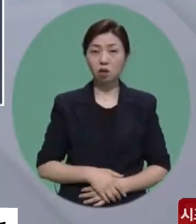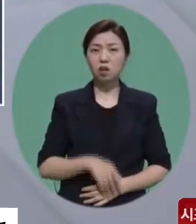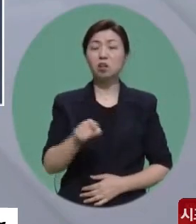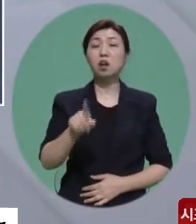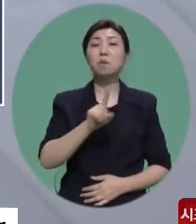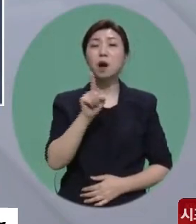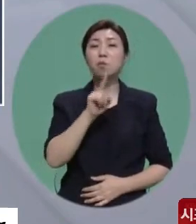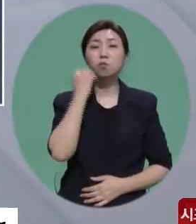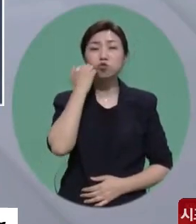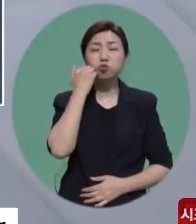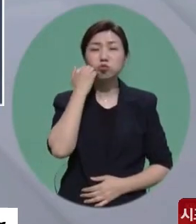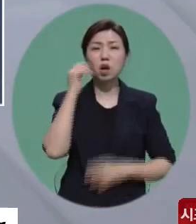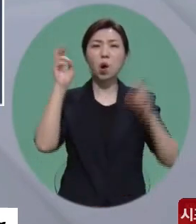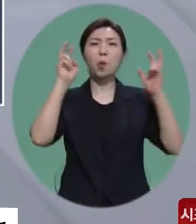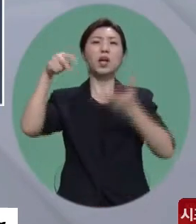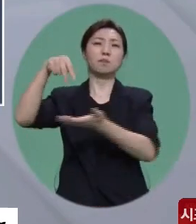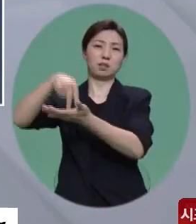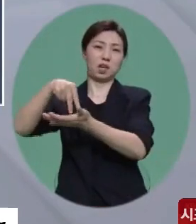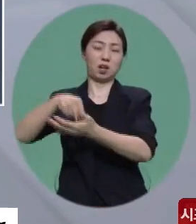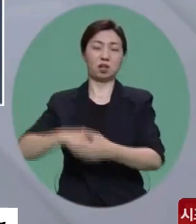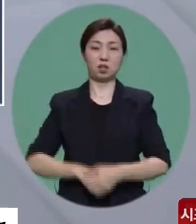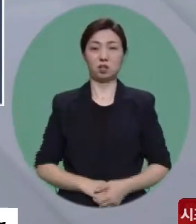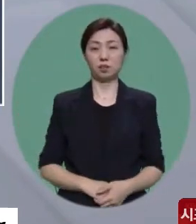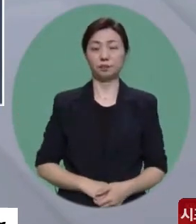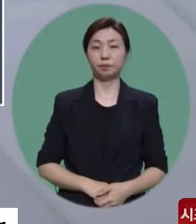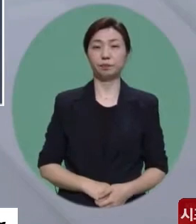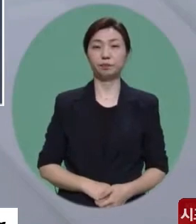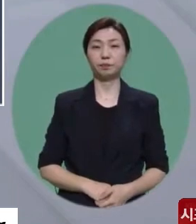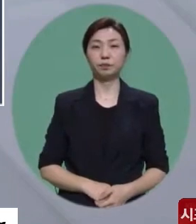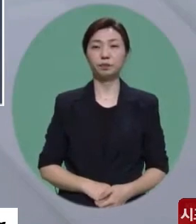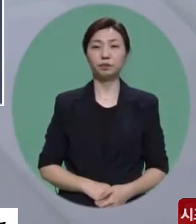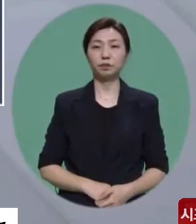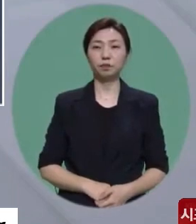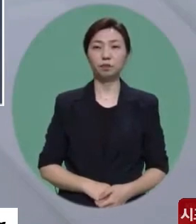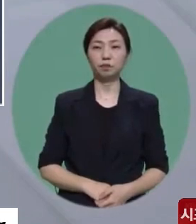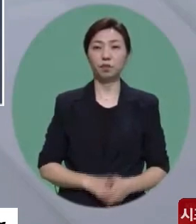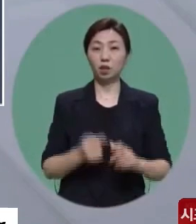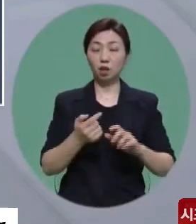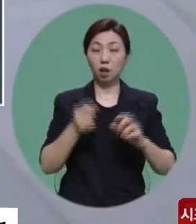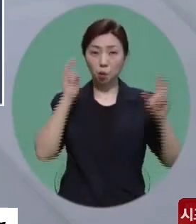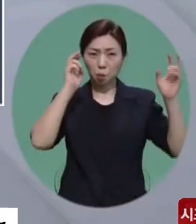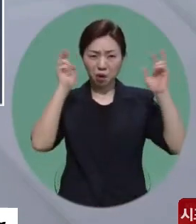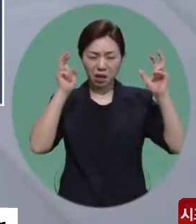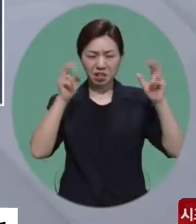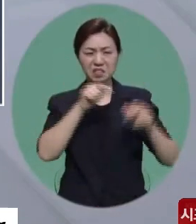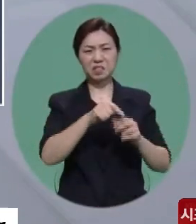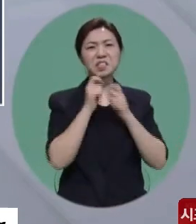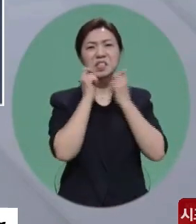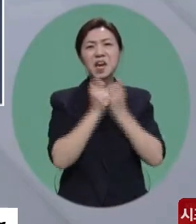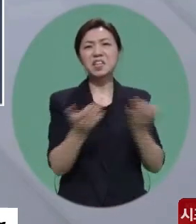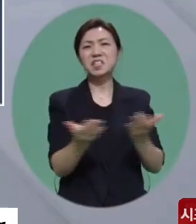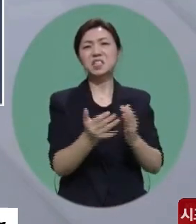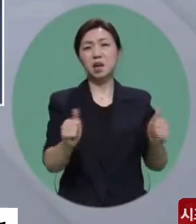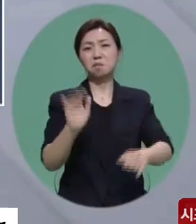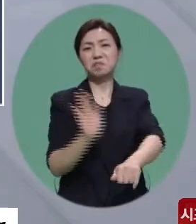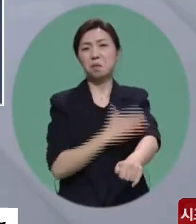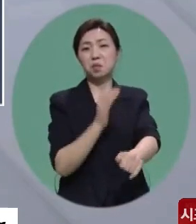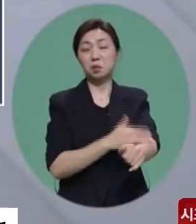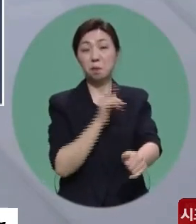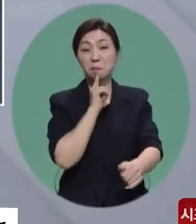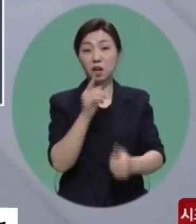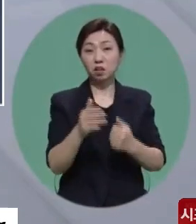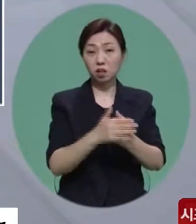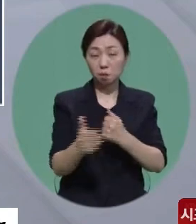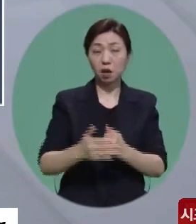논리예요. 그리고 또 하나는 이제 그렇게 기업들이 그런 태도를 보이기 때문에 자발적인